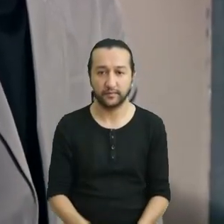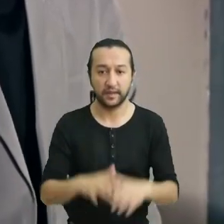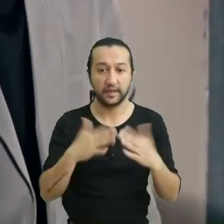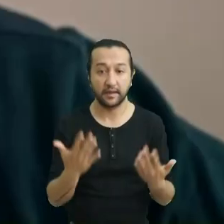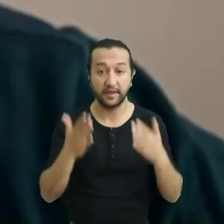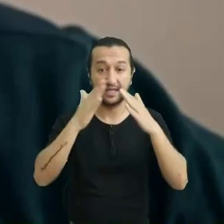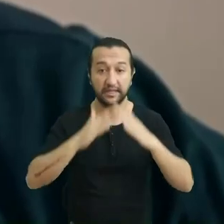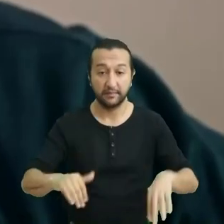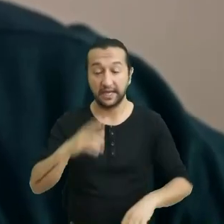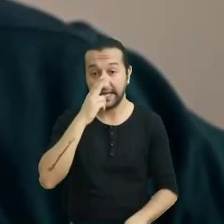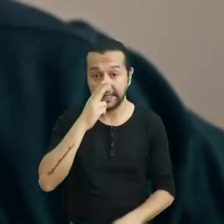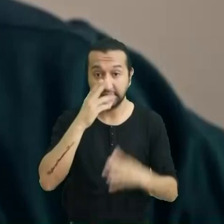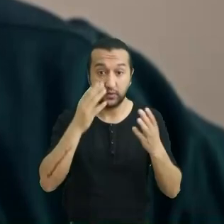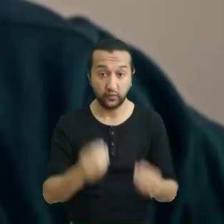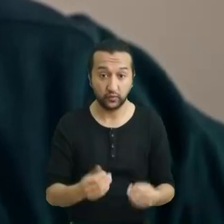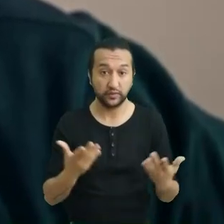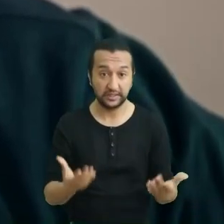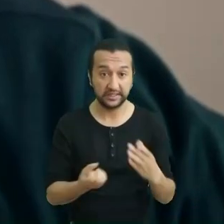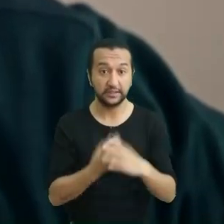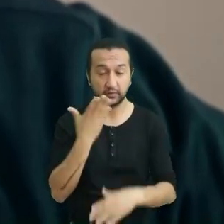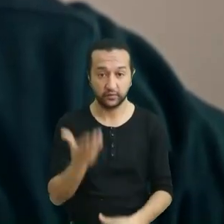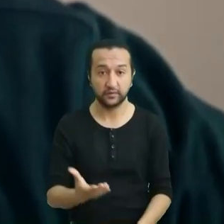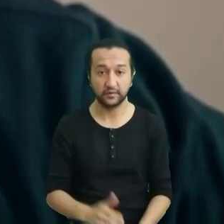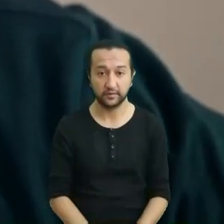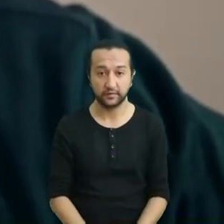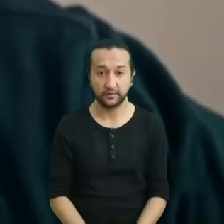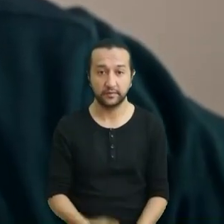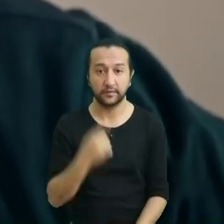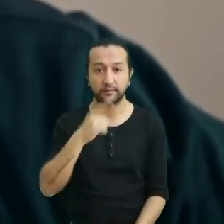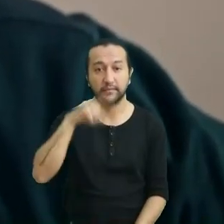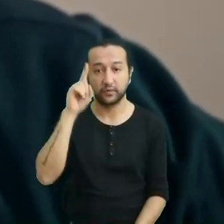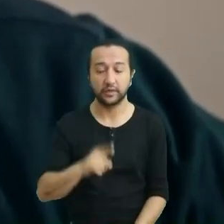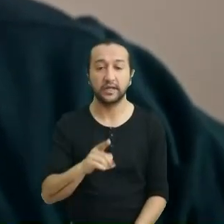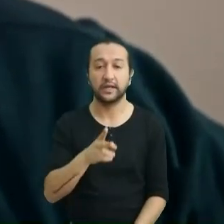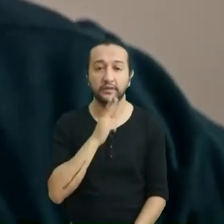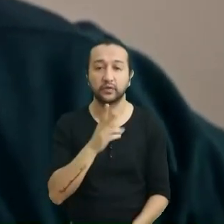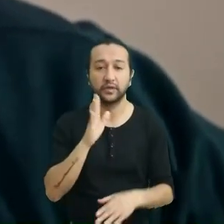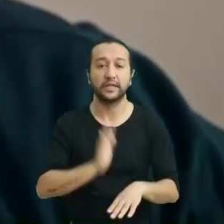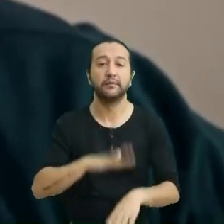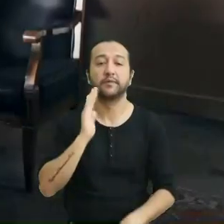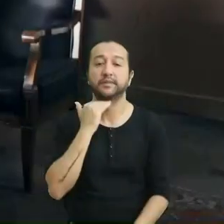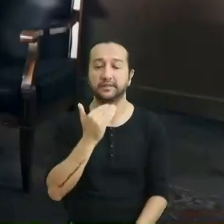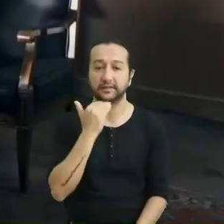Ama yıkmak alışkanlık haline geliyorsa, bir gün artık yapamazsın.